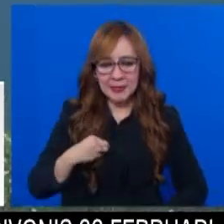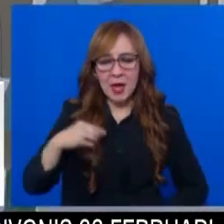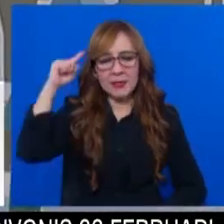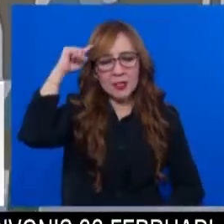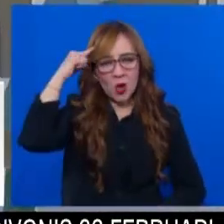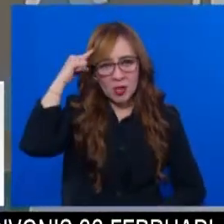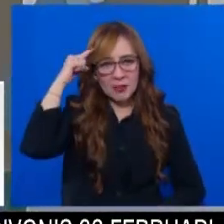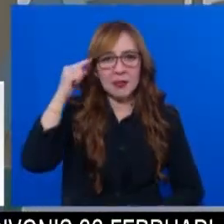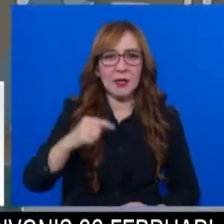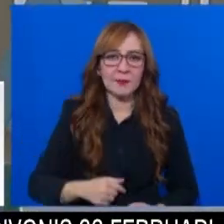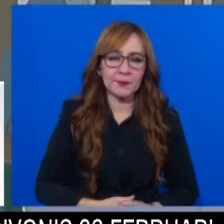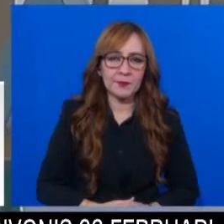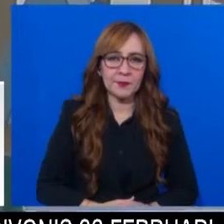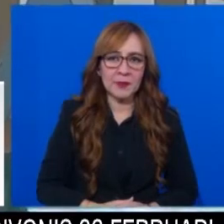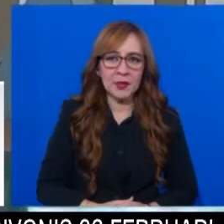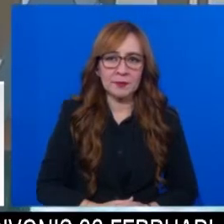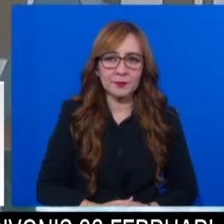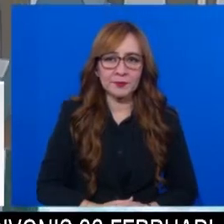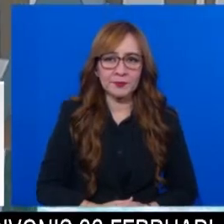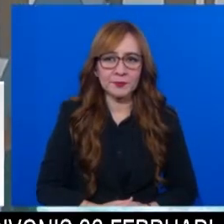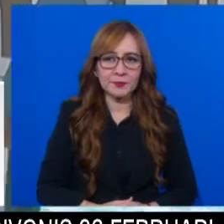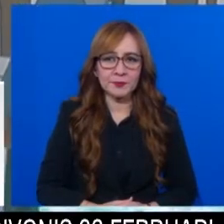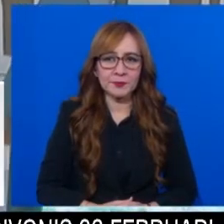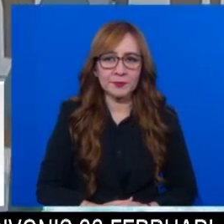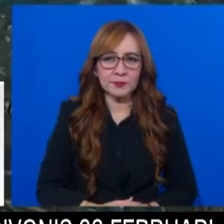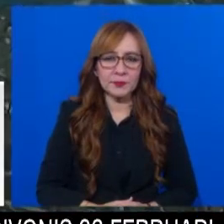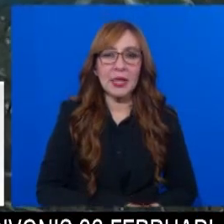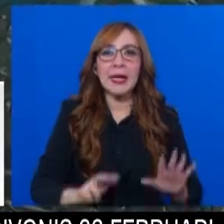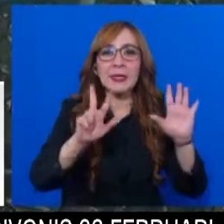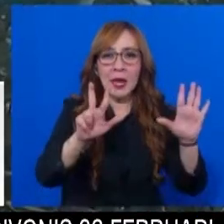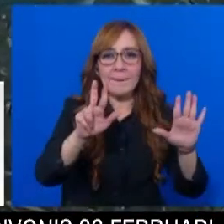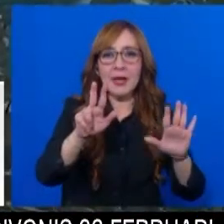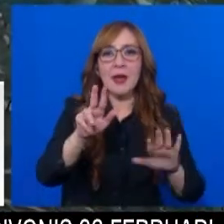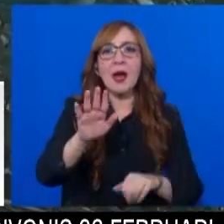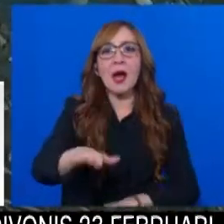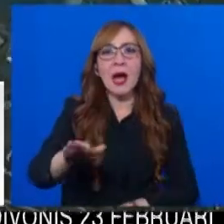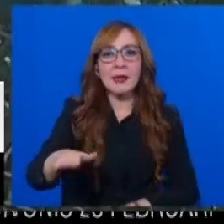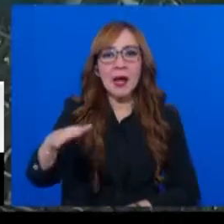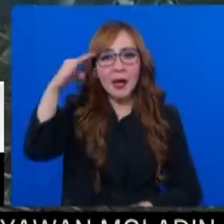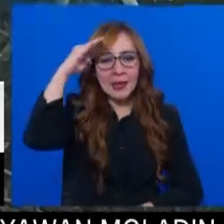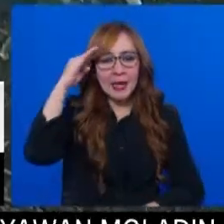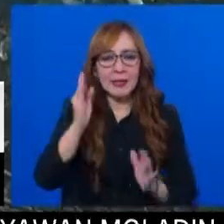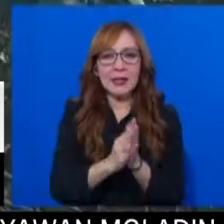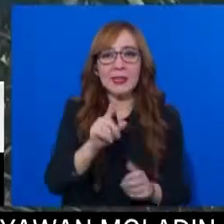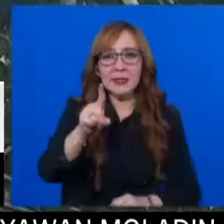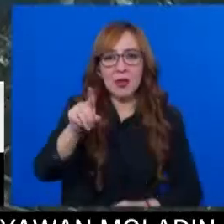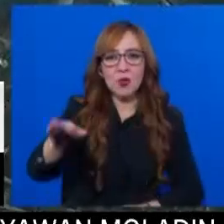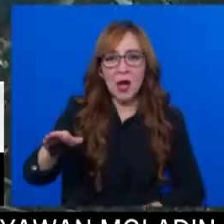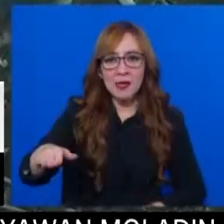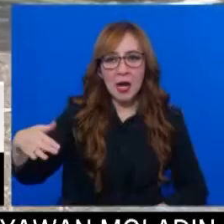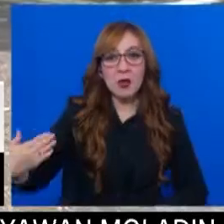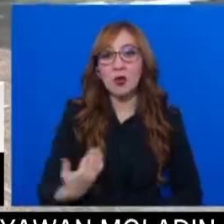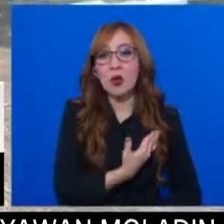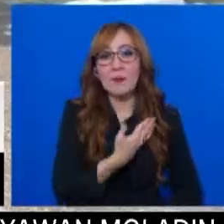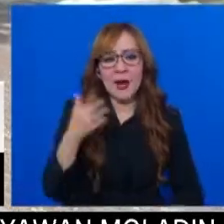Balai Rehabilitasi dan Perlindungan Sosial Sentra Al-Yatama menerima 8 anak laki-laki dan 1 anak perempuan korban pelecehan